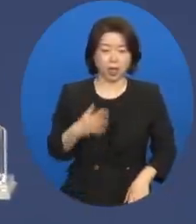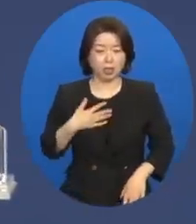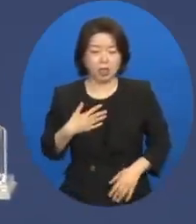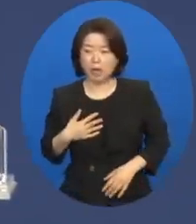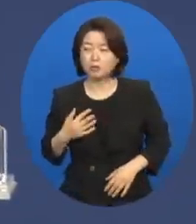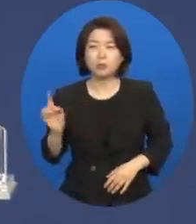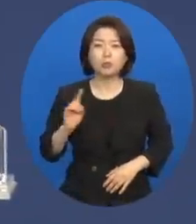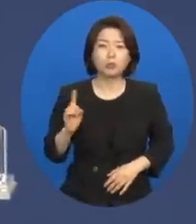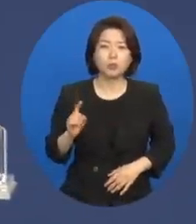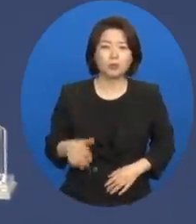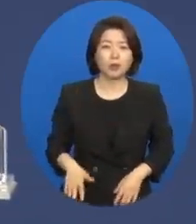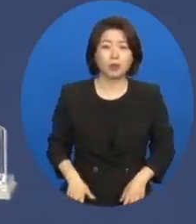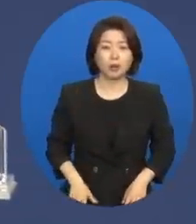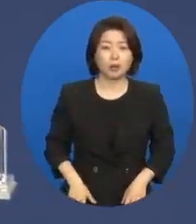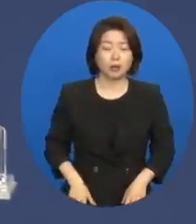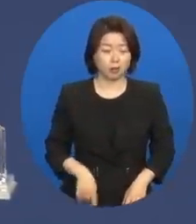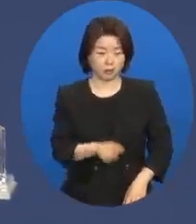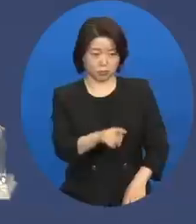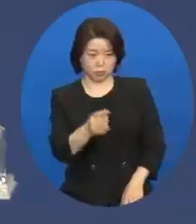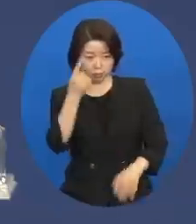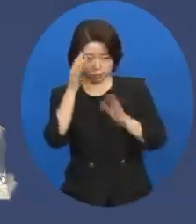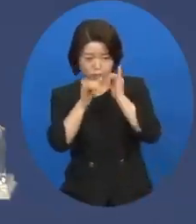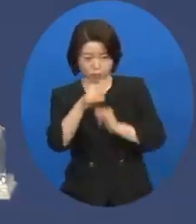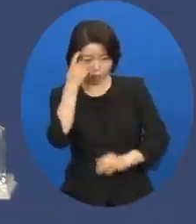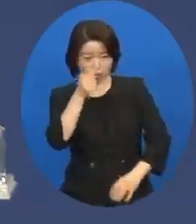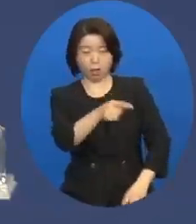사람은 그냥 저 사람 왜 저래?